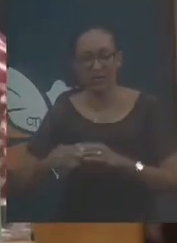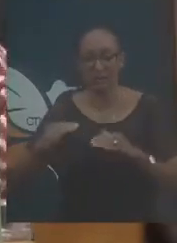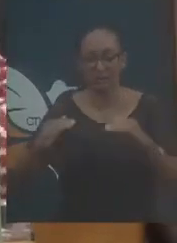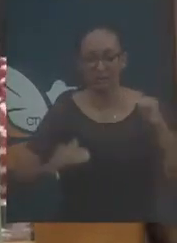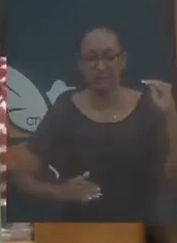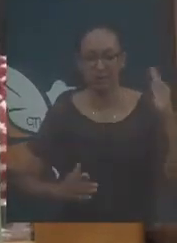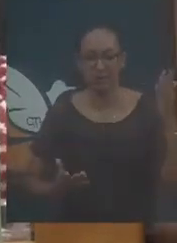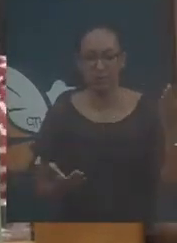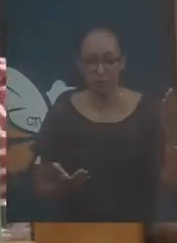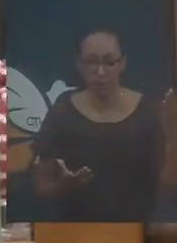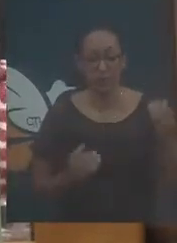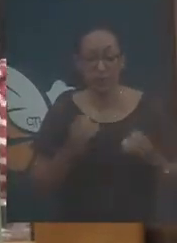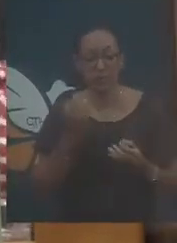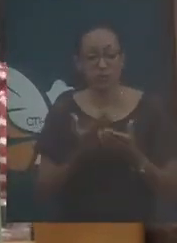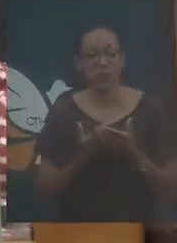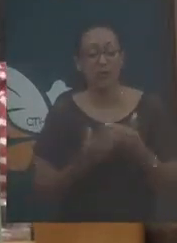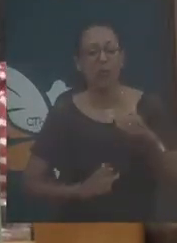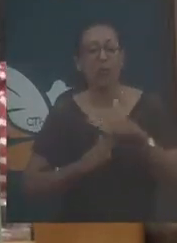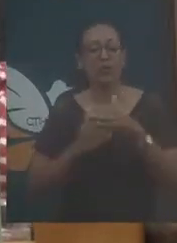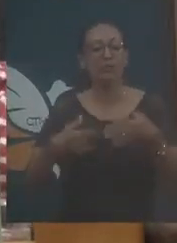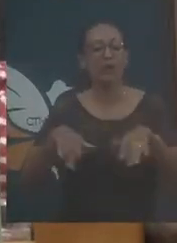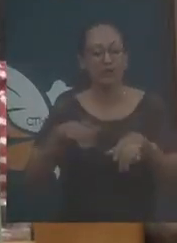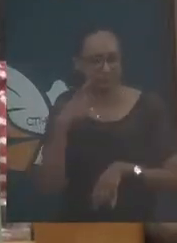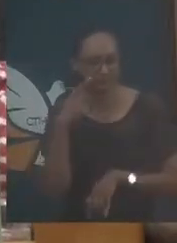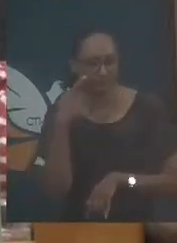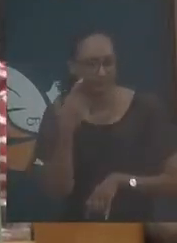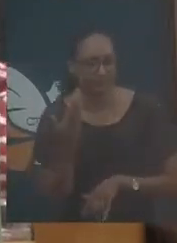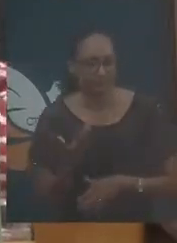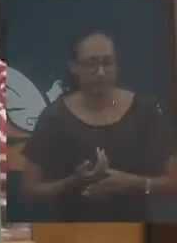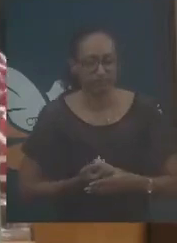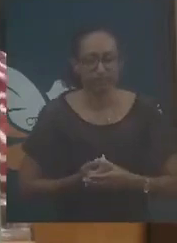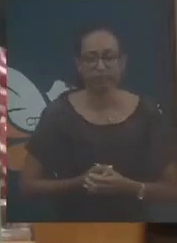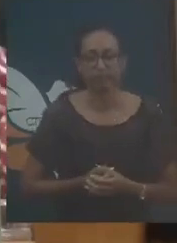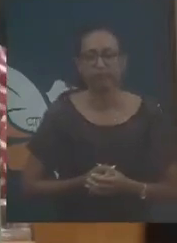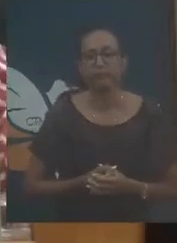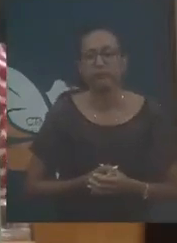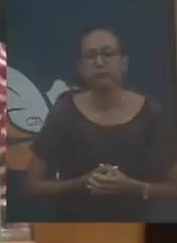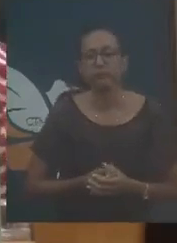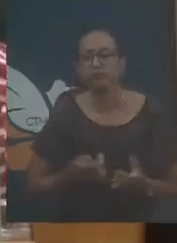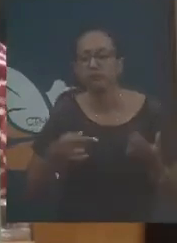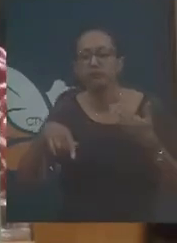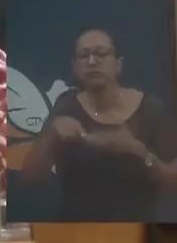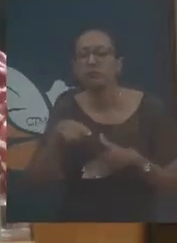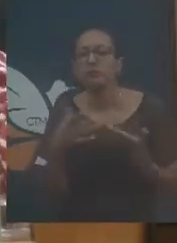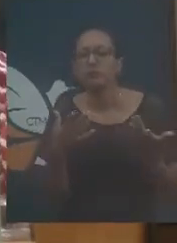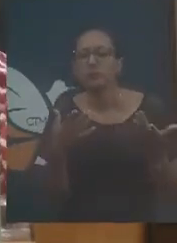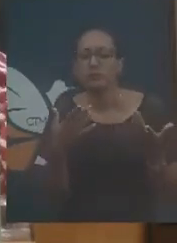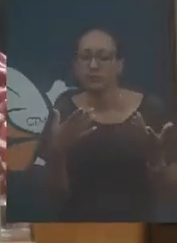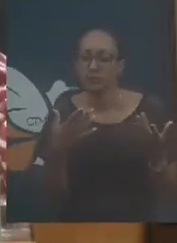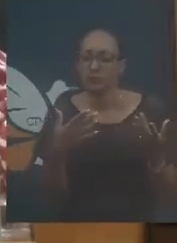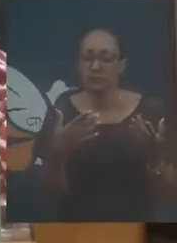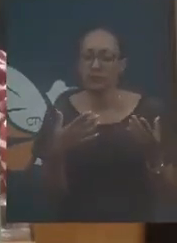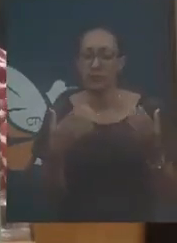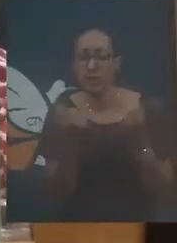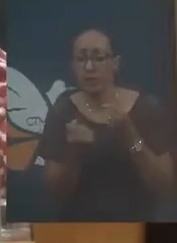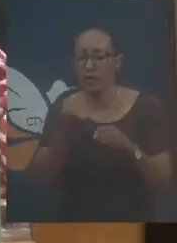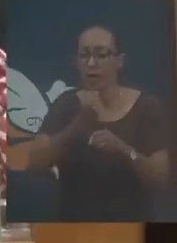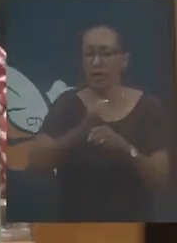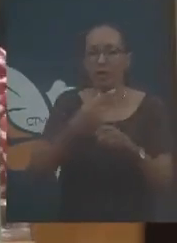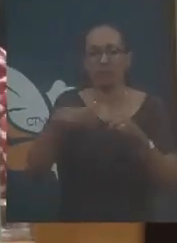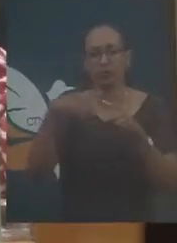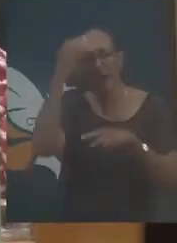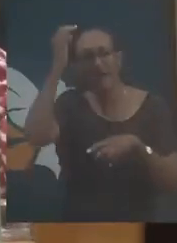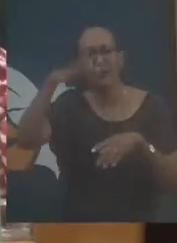considérable. C'est pourquoi c'est au compte administratif qu'on verra. Effectivement. Alors, vous avez inventé un concept que vous répétez à